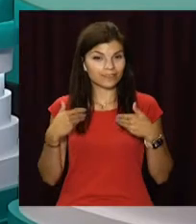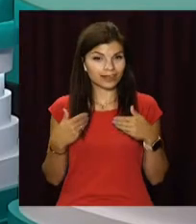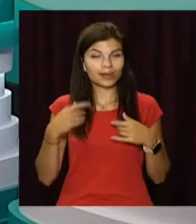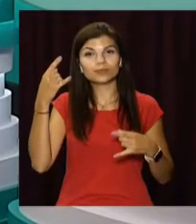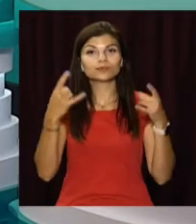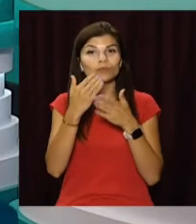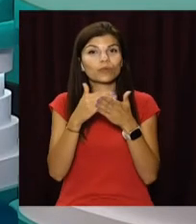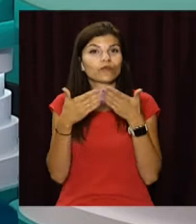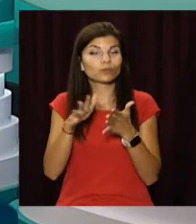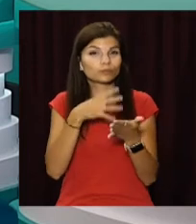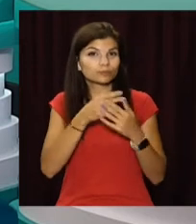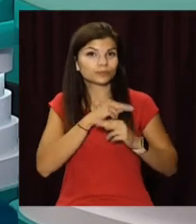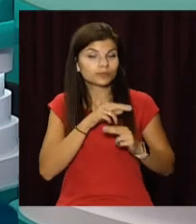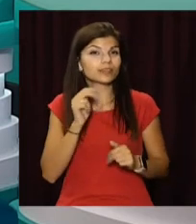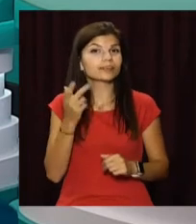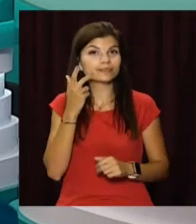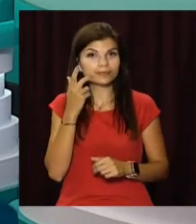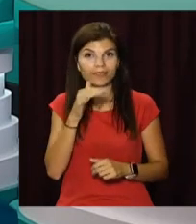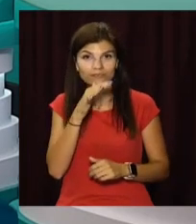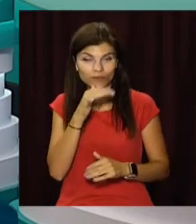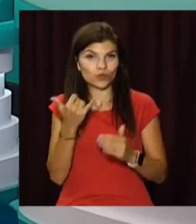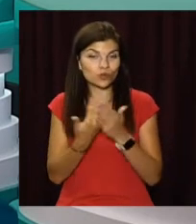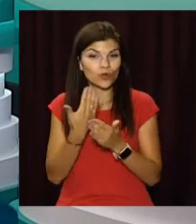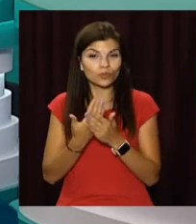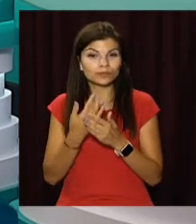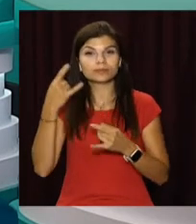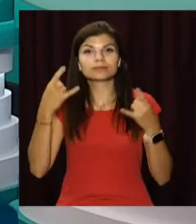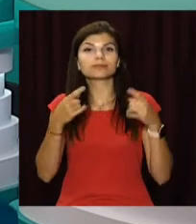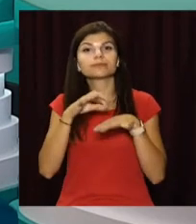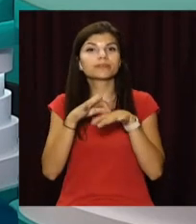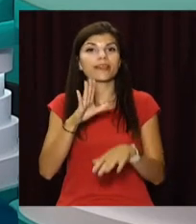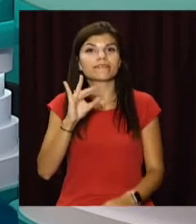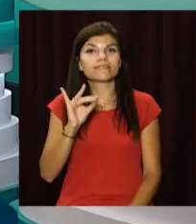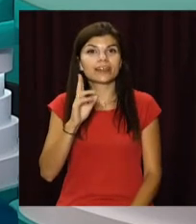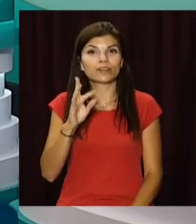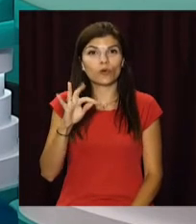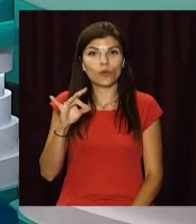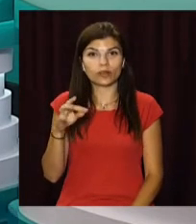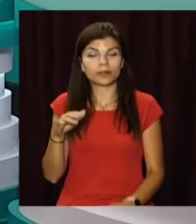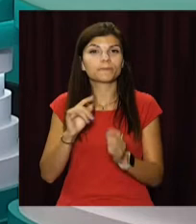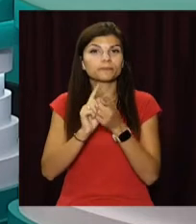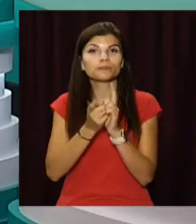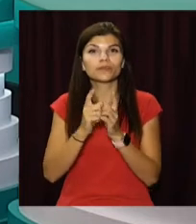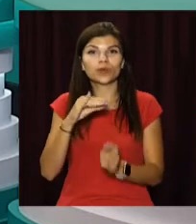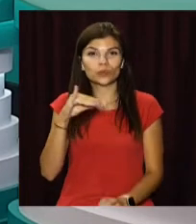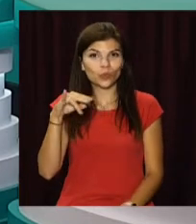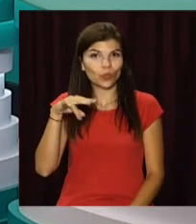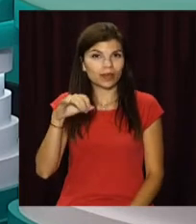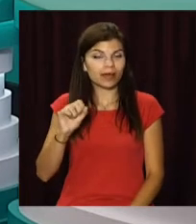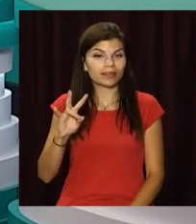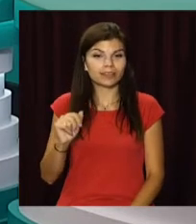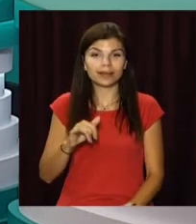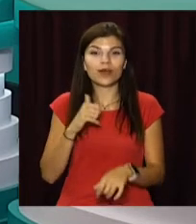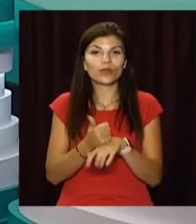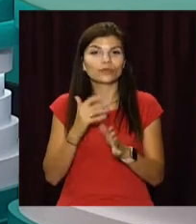Вітаю! Відкритий продовжує свою роботу, як завжди, у цій порі новини. Для вас у студії працює Вікторія Вахрушина та сурдоперекладачка Юліана